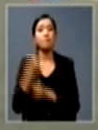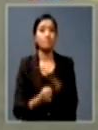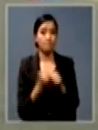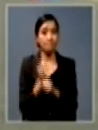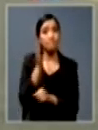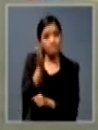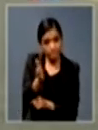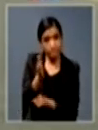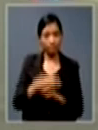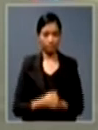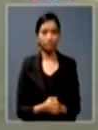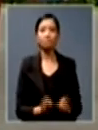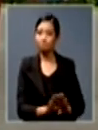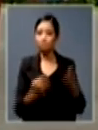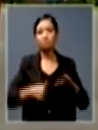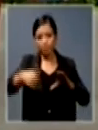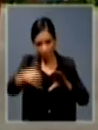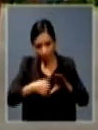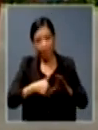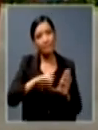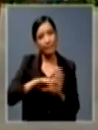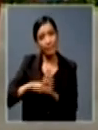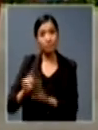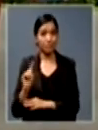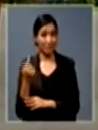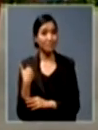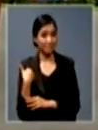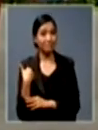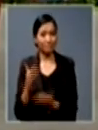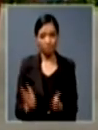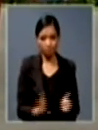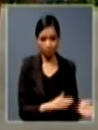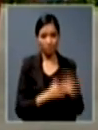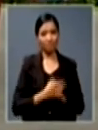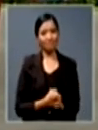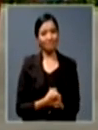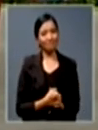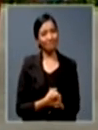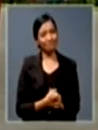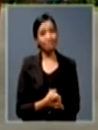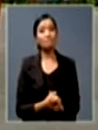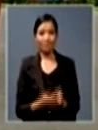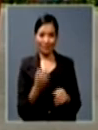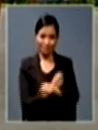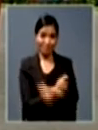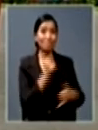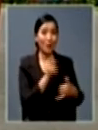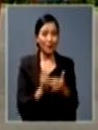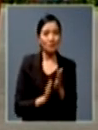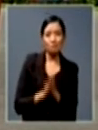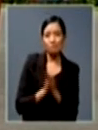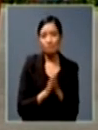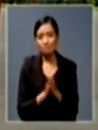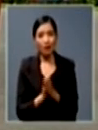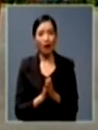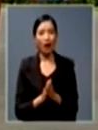ะฮะเป็นไปได้ว่าก็จะเปิดให้ลงทะเบียนได้อีกนะครับ ต่อมานะคะแหมเรื่องของค่าจ้างขั้นต่ำนะลุ้นกันมาตั้งแต่อังคารที่